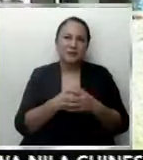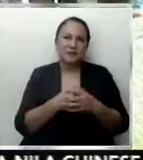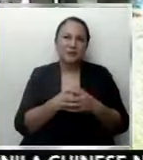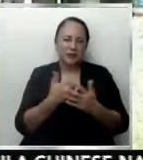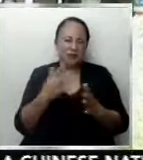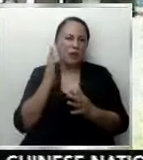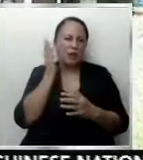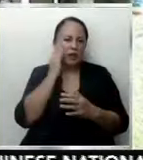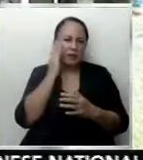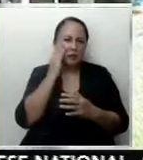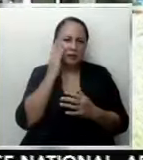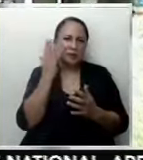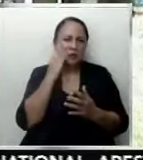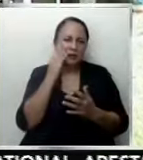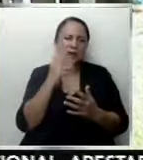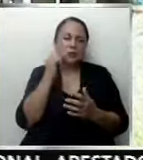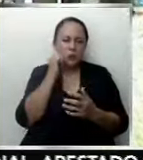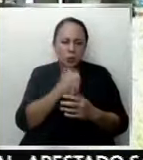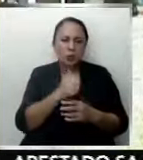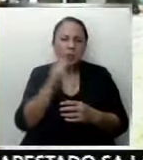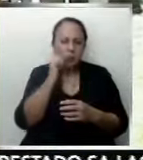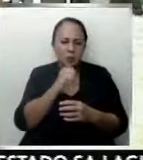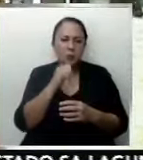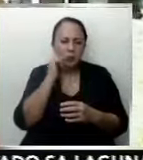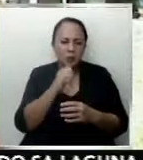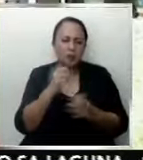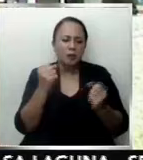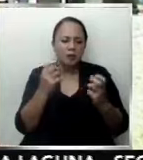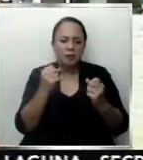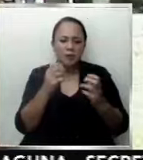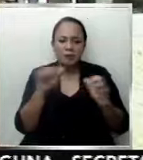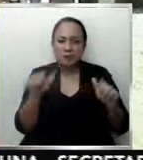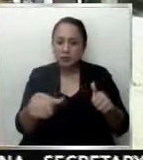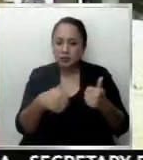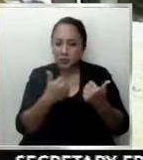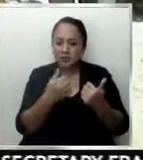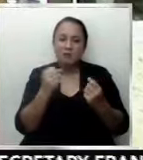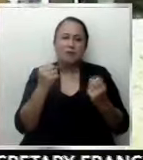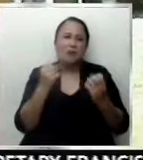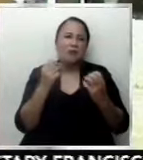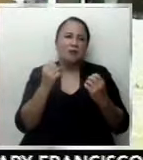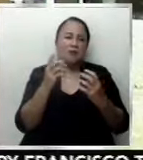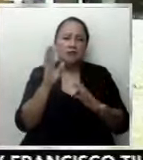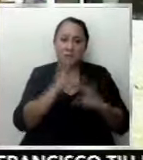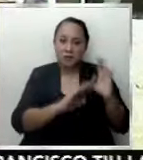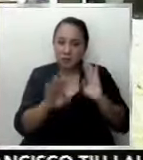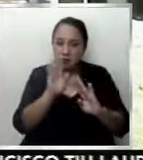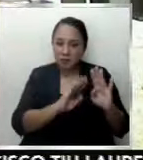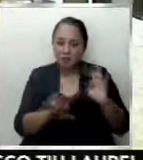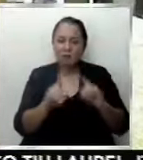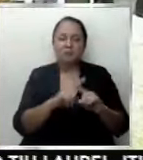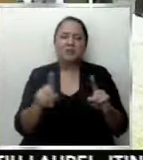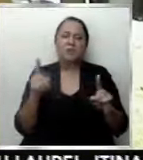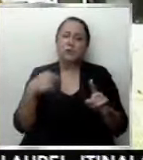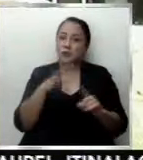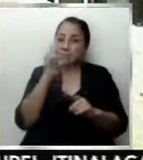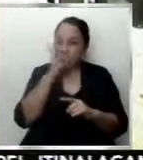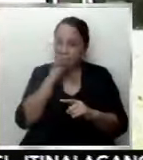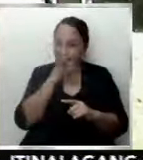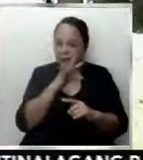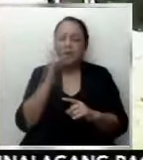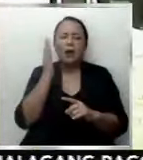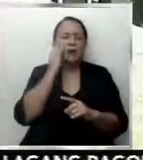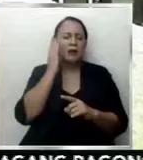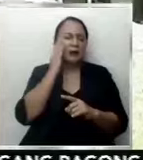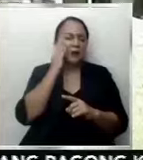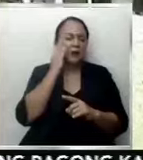na araw-araw marami tayong mga pagsubok, araw-araw marami mga problema, pero tayo mga Pilipino marunong tayong lumaban at